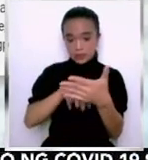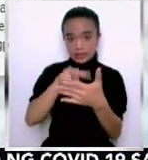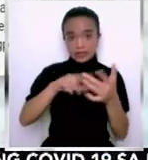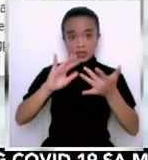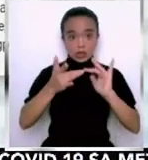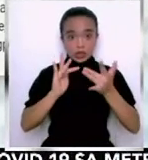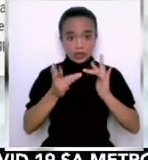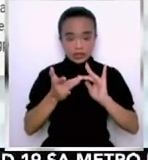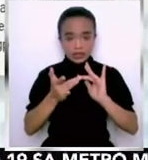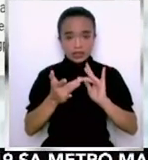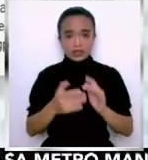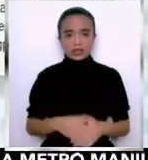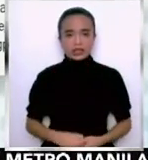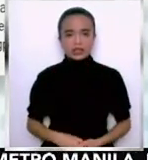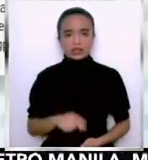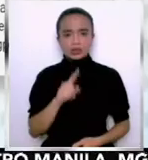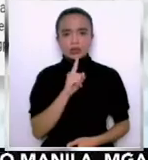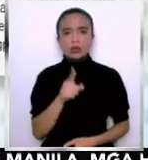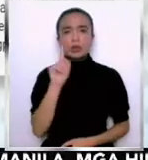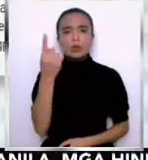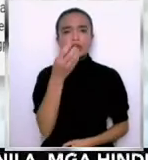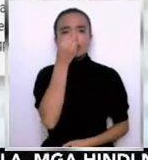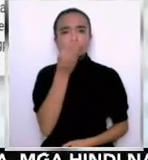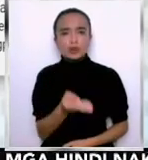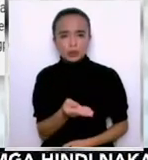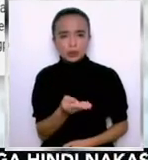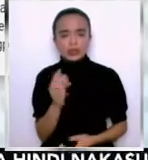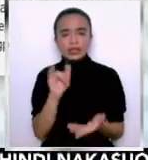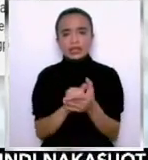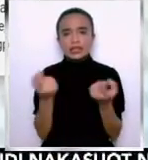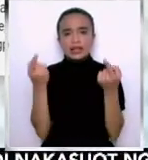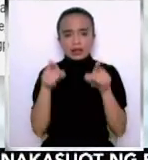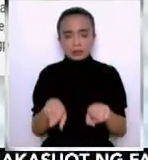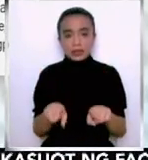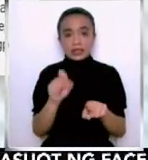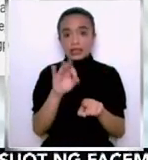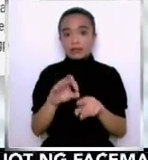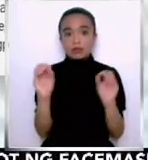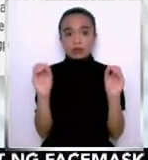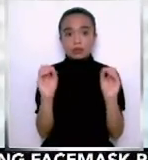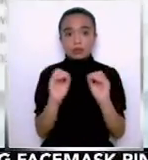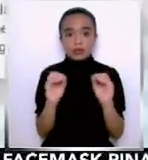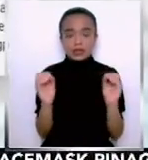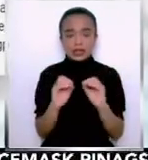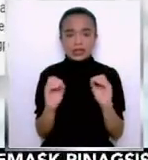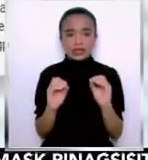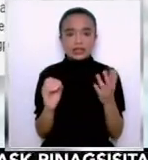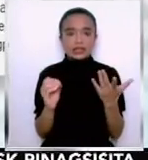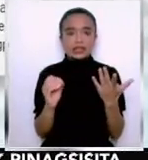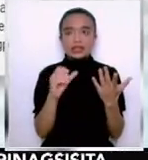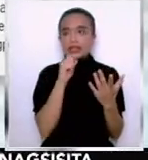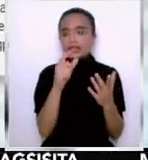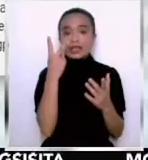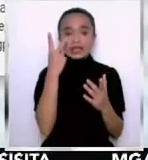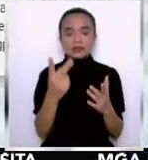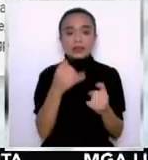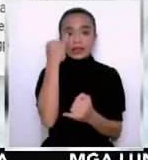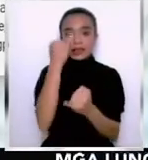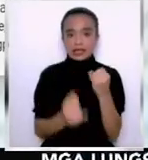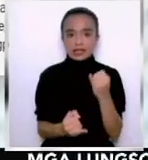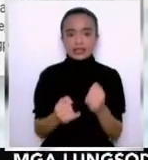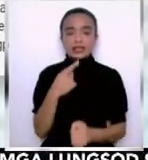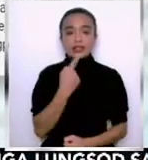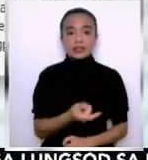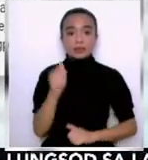ay kakarampot lang ng mga bagay na nangyayari kapag wala na sila sa harap ng kamera. Panghuli, iginiit ng aktres